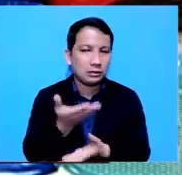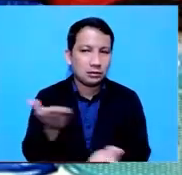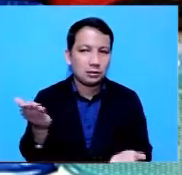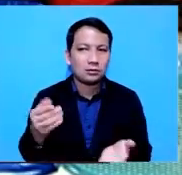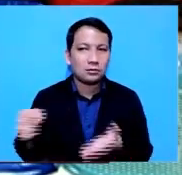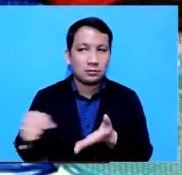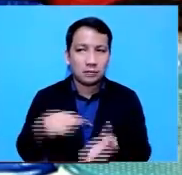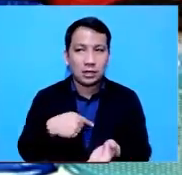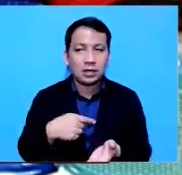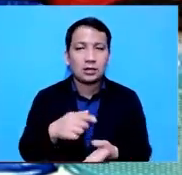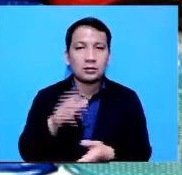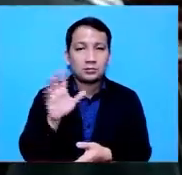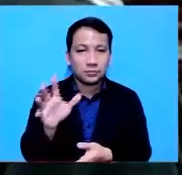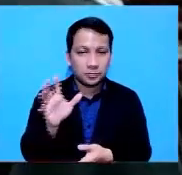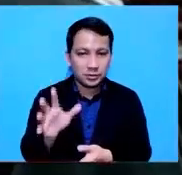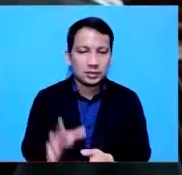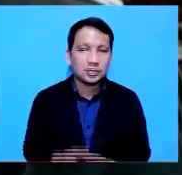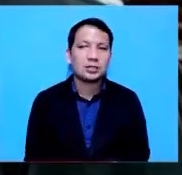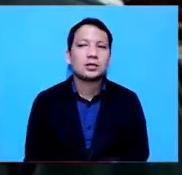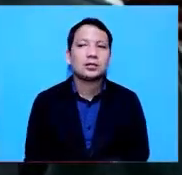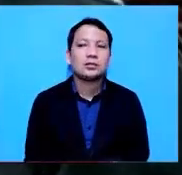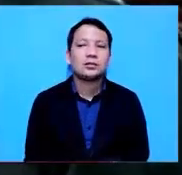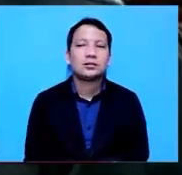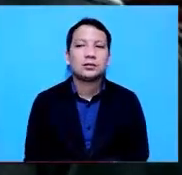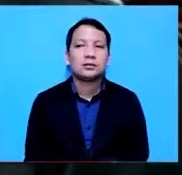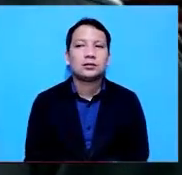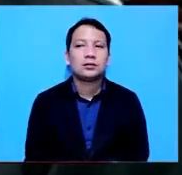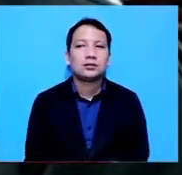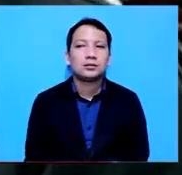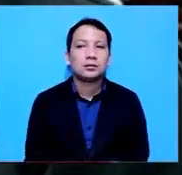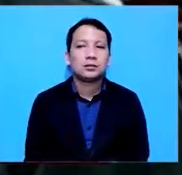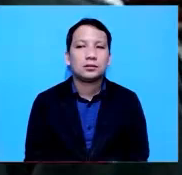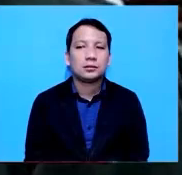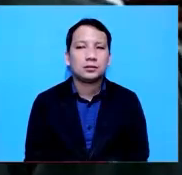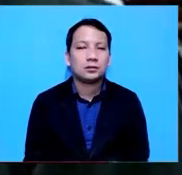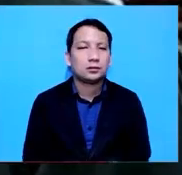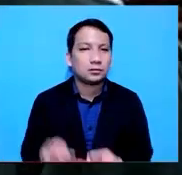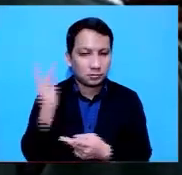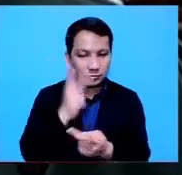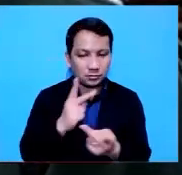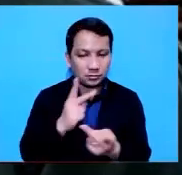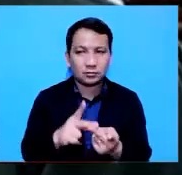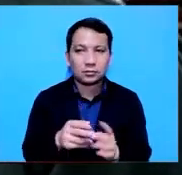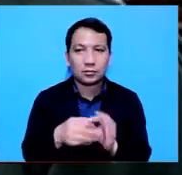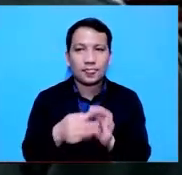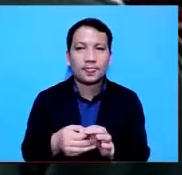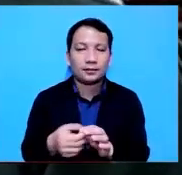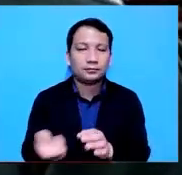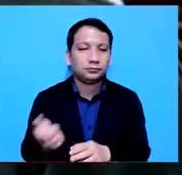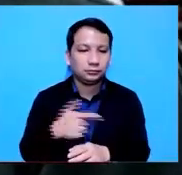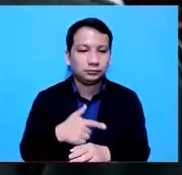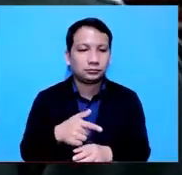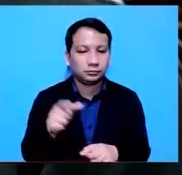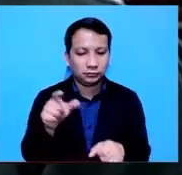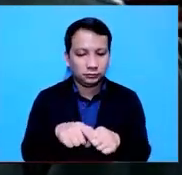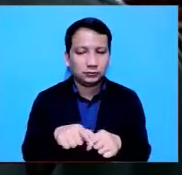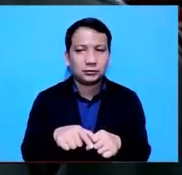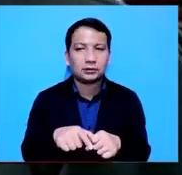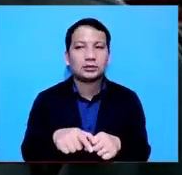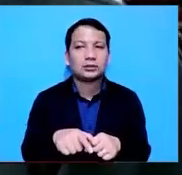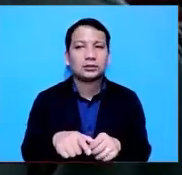kanya ng 50 pesos. Yung purpose naman ng bayad nila, yun, pinapaload naman namin yung ano,